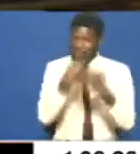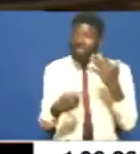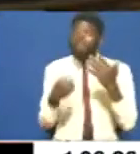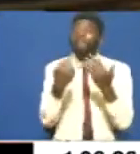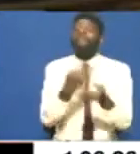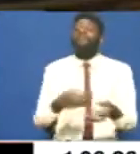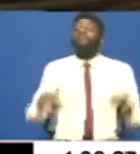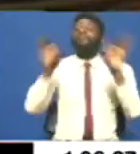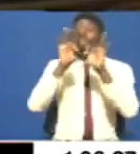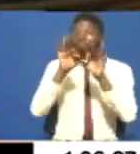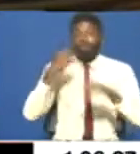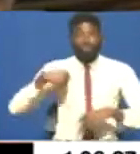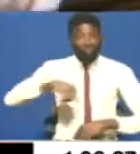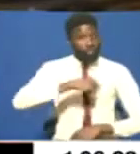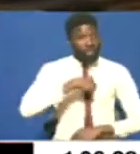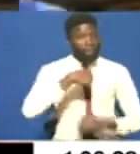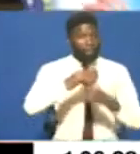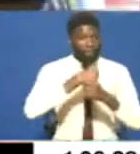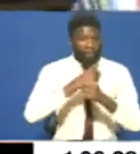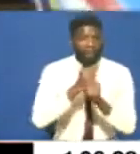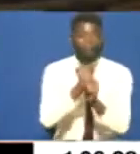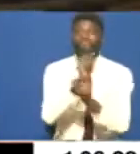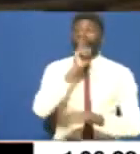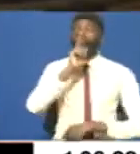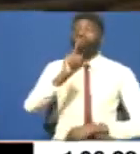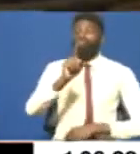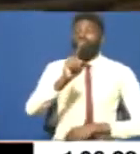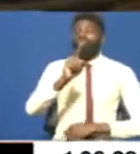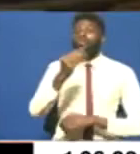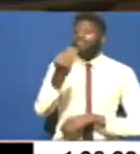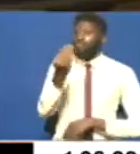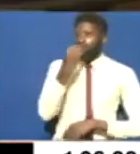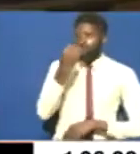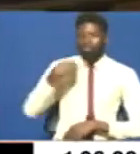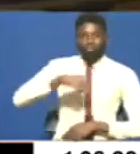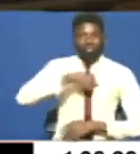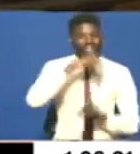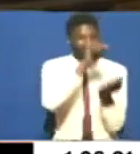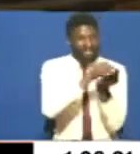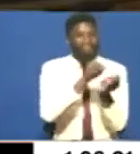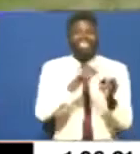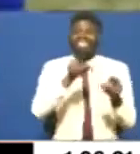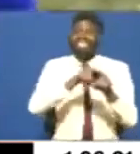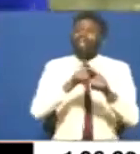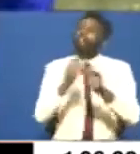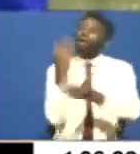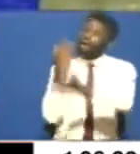tuweze kuhakikisha vyakula tunaweka kama vile wazee wa zamani walikuwa wanafanya.